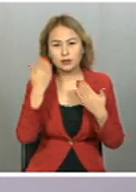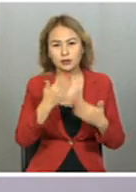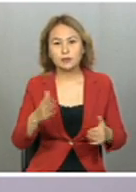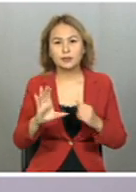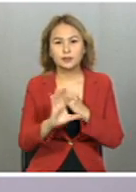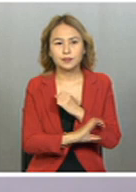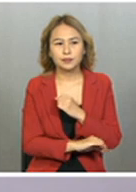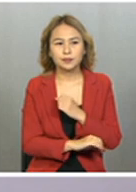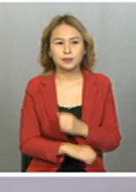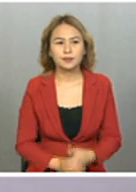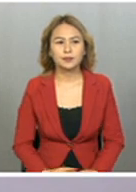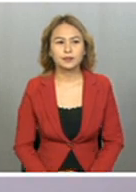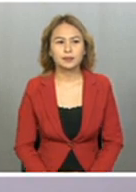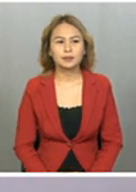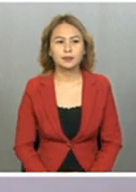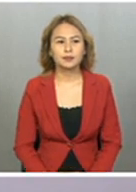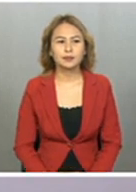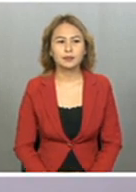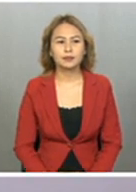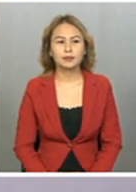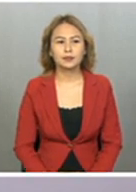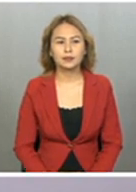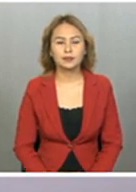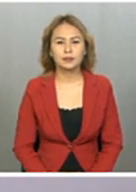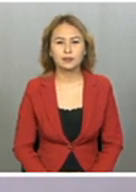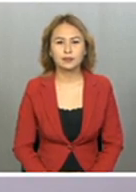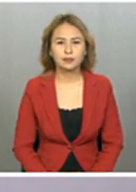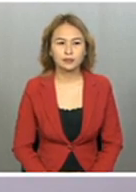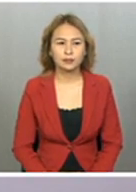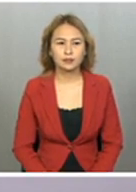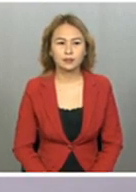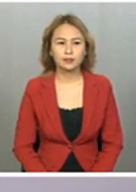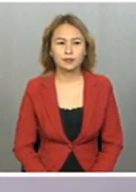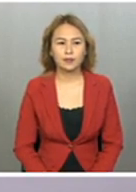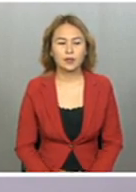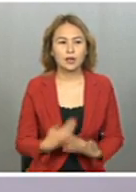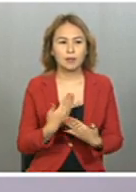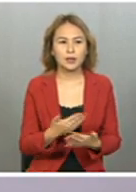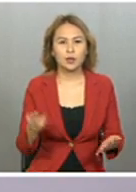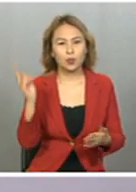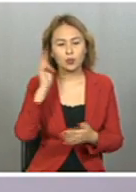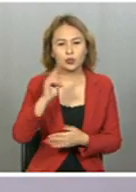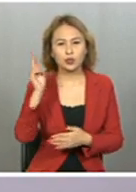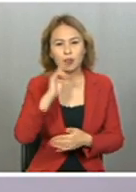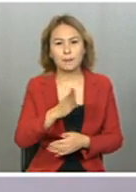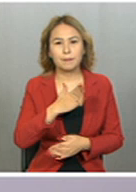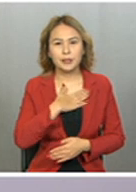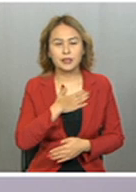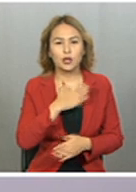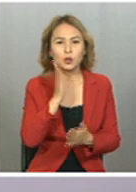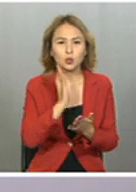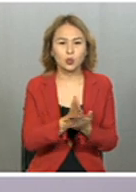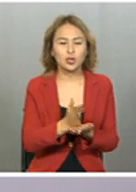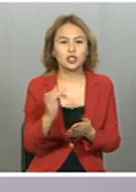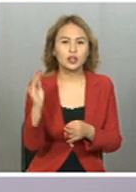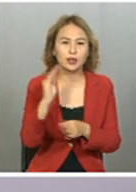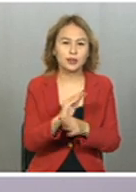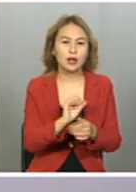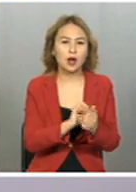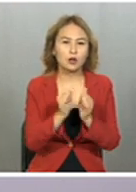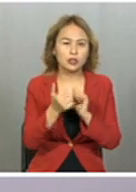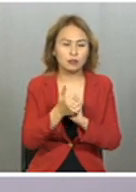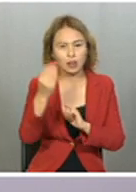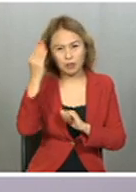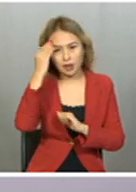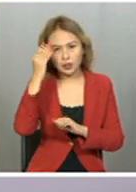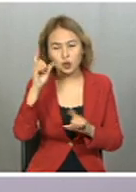дегеніміз ауыспалы мағынада қолданылған екен. Міне, оқушылар, біз тура және ауыспалы мағынадағы